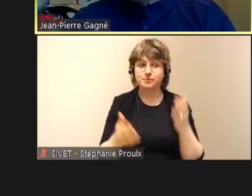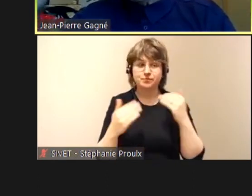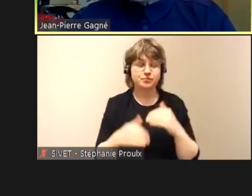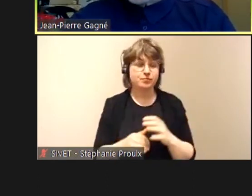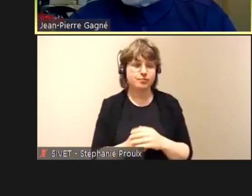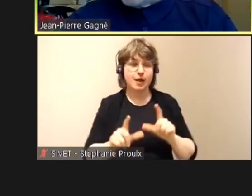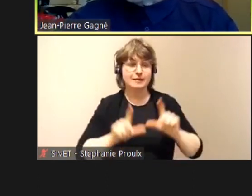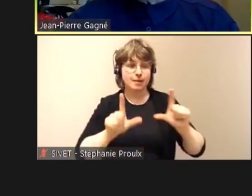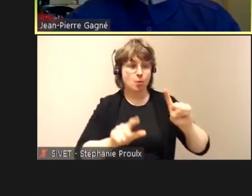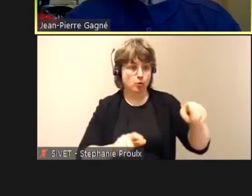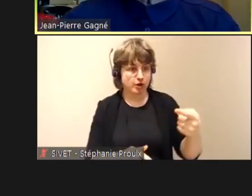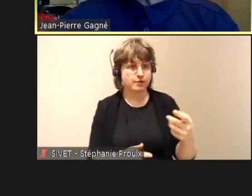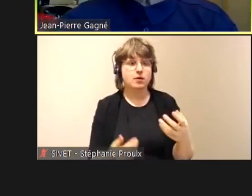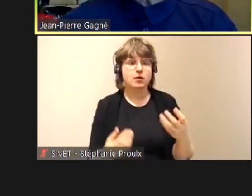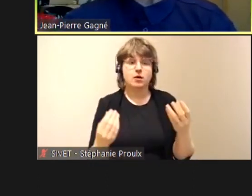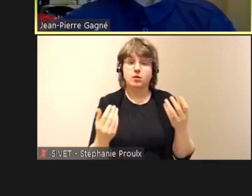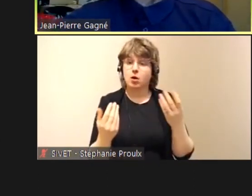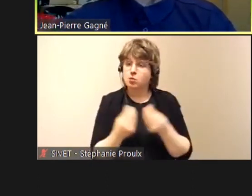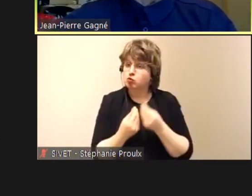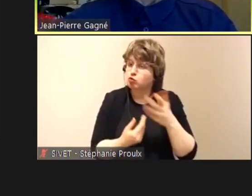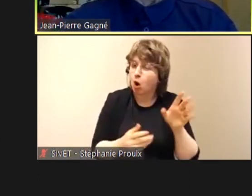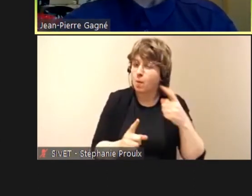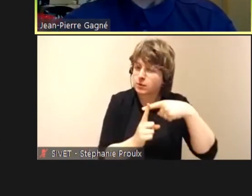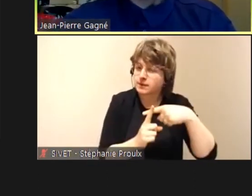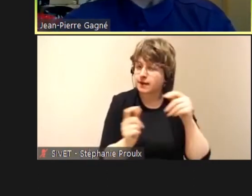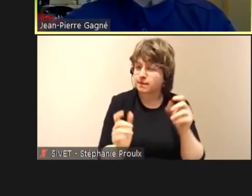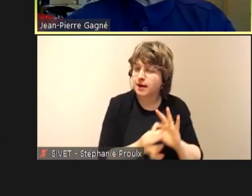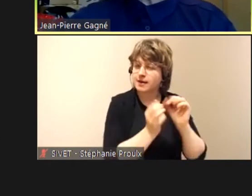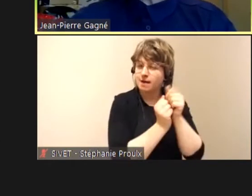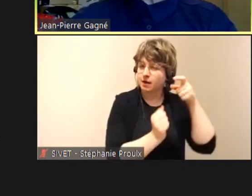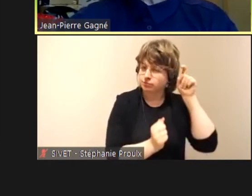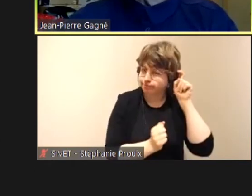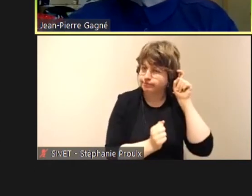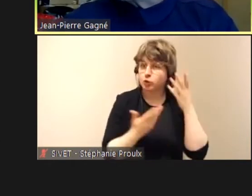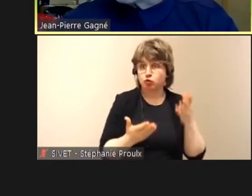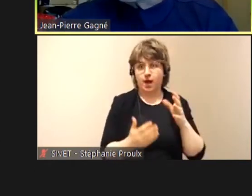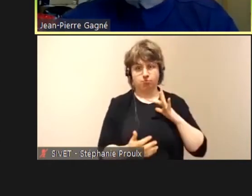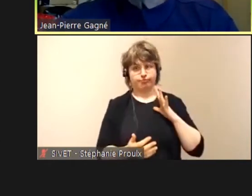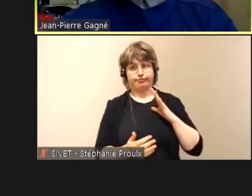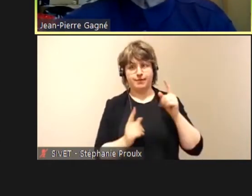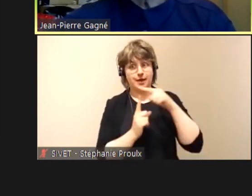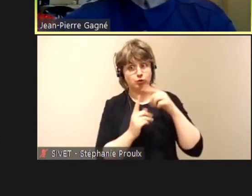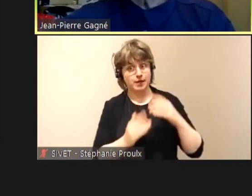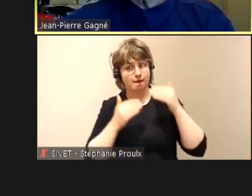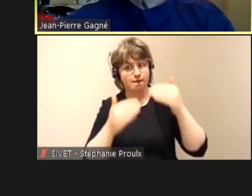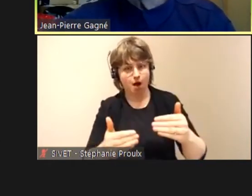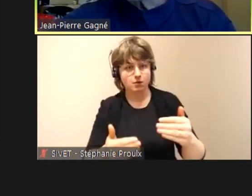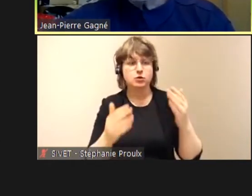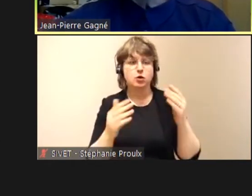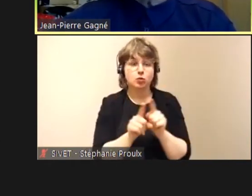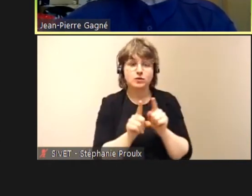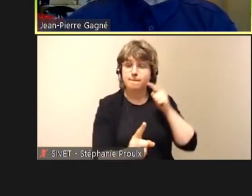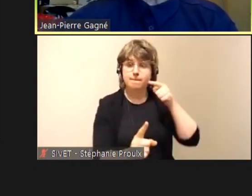Alors, il y a tout plein de bienfaits aux aides auditives. Ils sont de plus en plus sophistiqués. Ils sont là pour amplifier